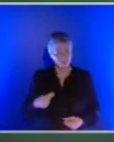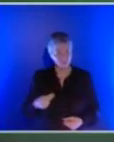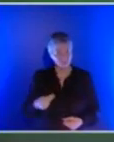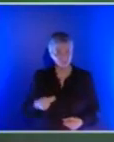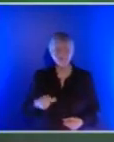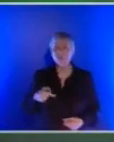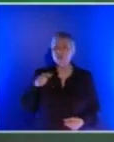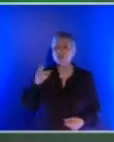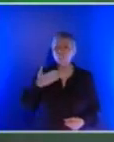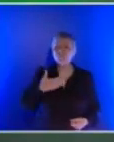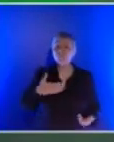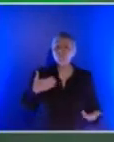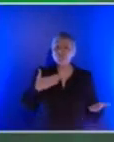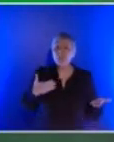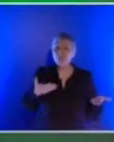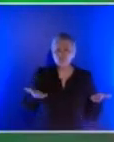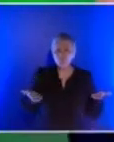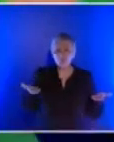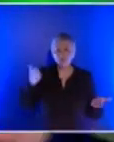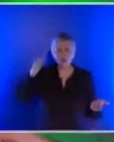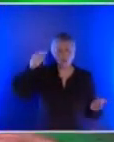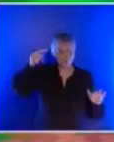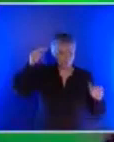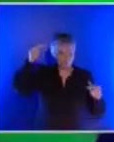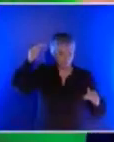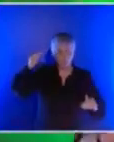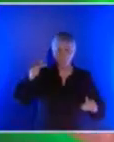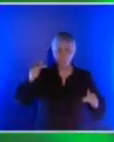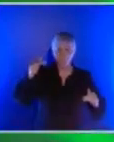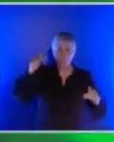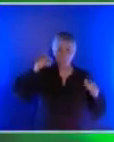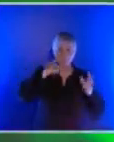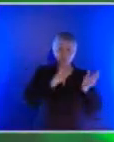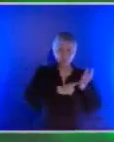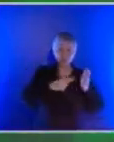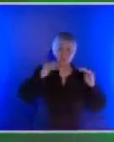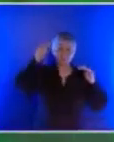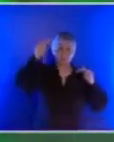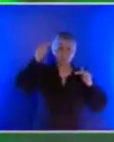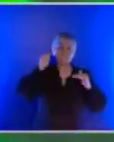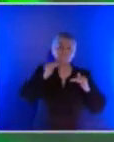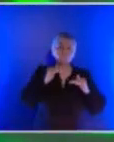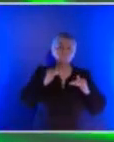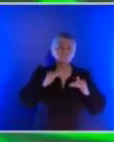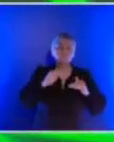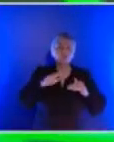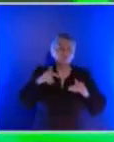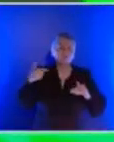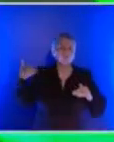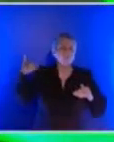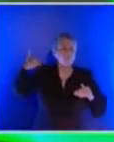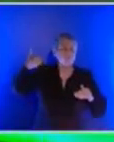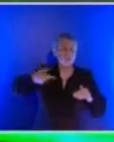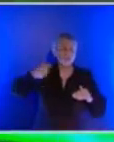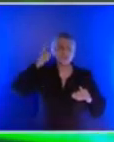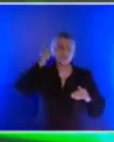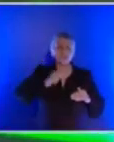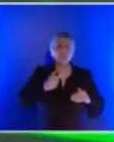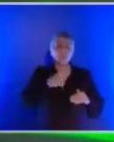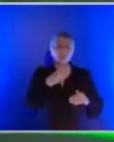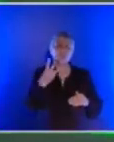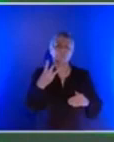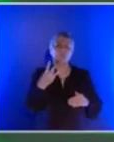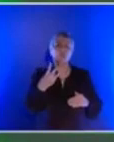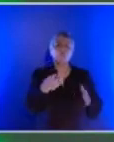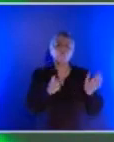μειώνονται με τρεις συγκεκριμένους τρόπους. Δεν υπάρχουν άλλοι, δεν έχουν εφευρεθεί, αυτοί οι τρεις υπάρχουν. Το πρώτο είναι η